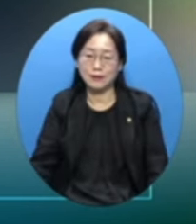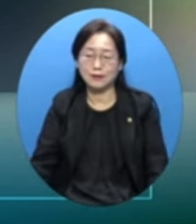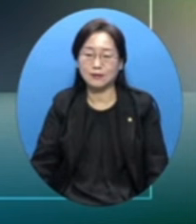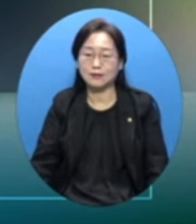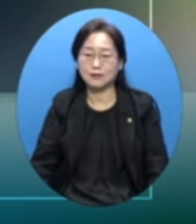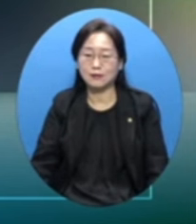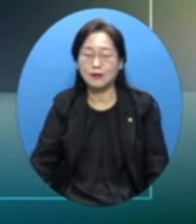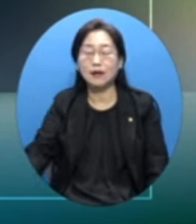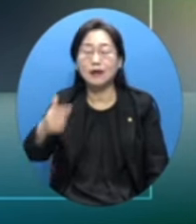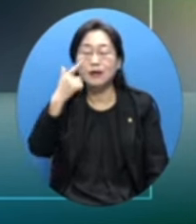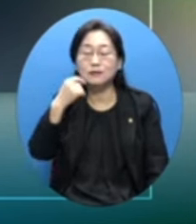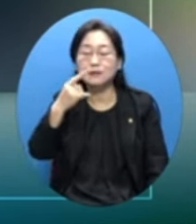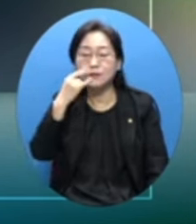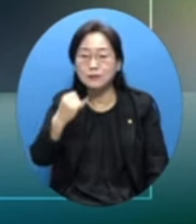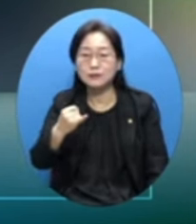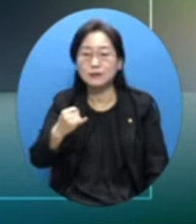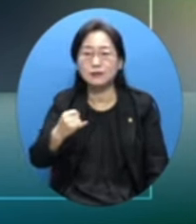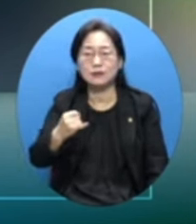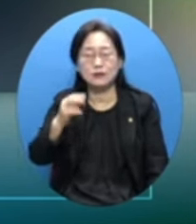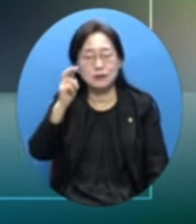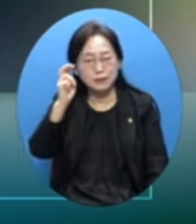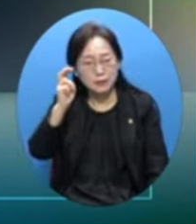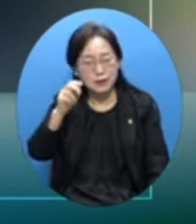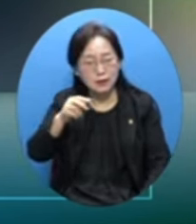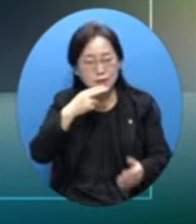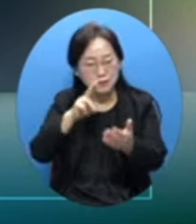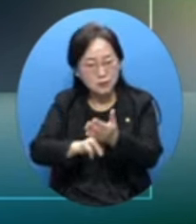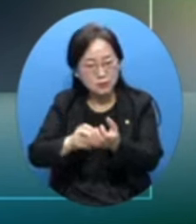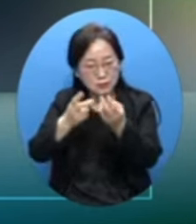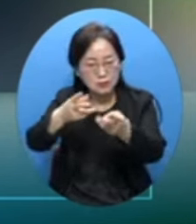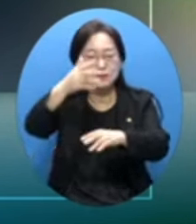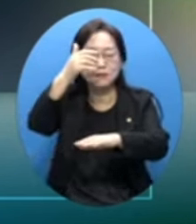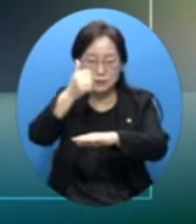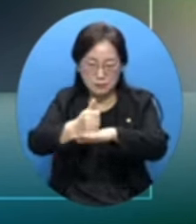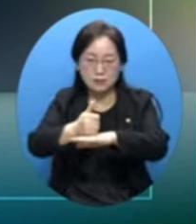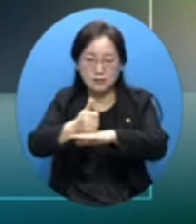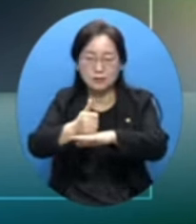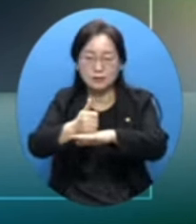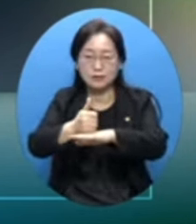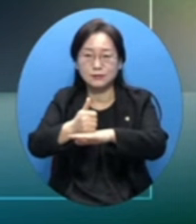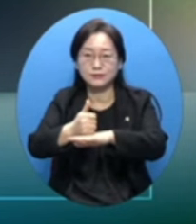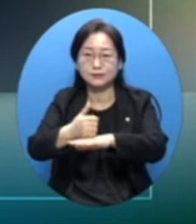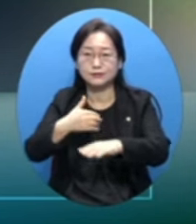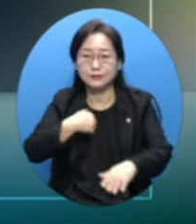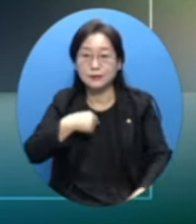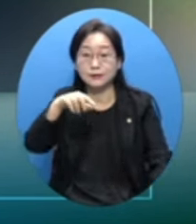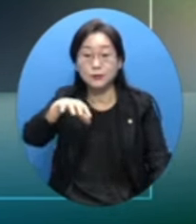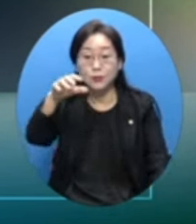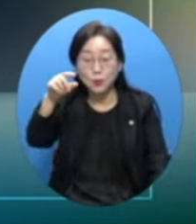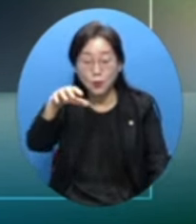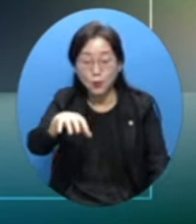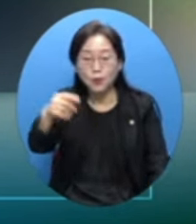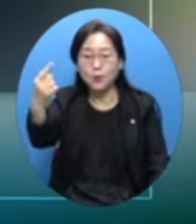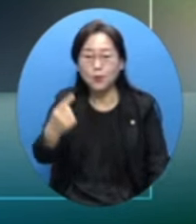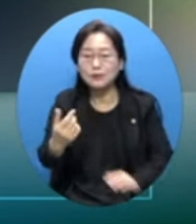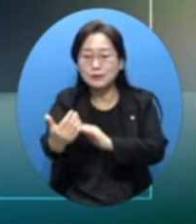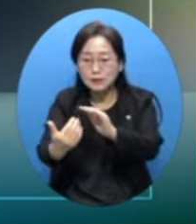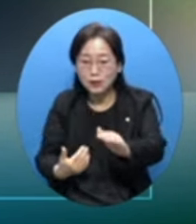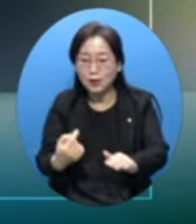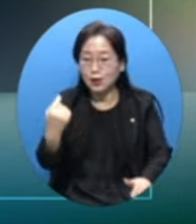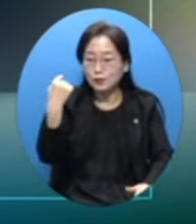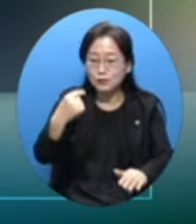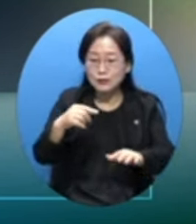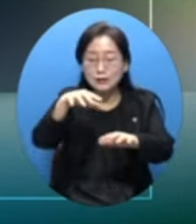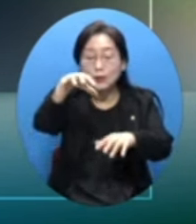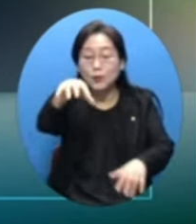아버지 어머니 어쩌면이 편지가 마지막일 수도 있습니다 제가 이곳에 오기 전에들에 심었던 하늘의